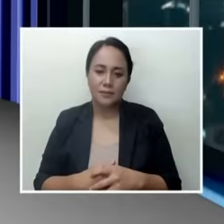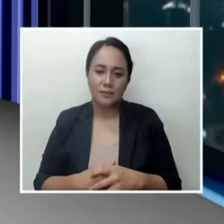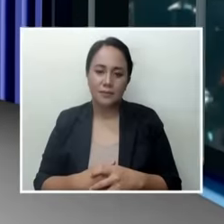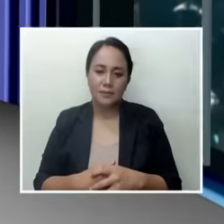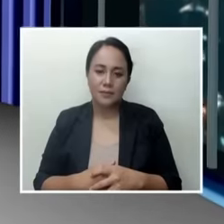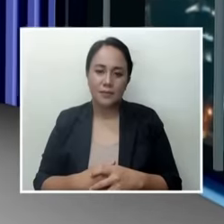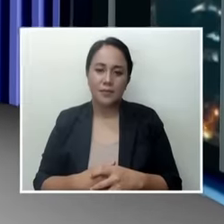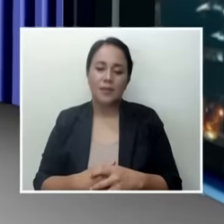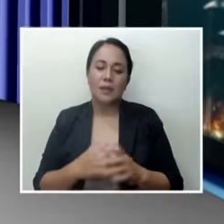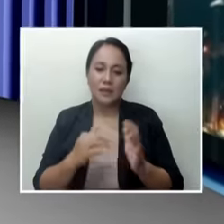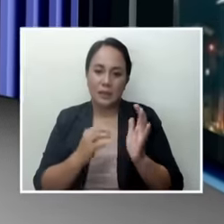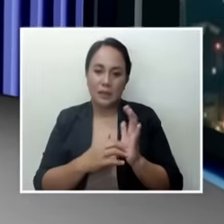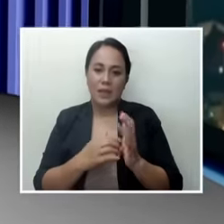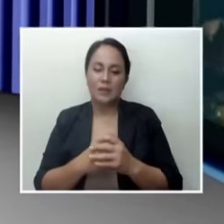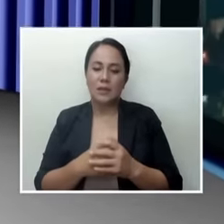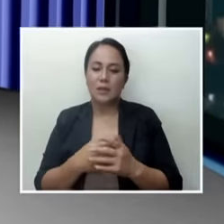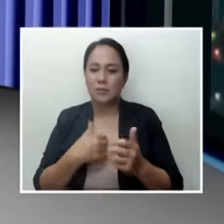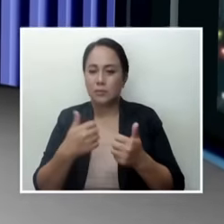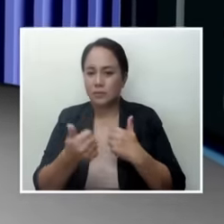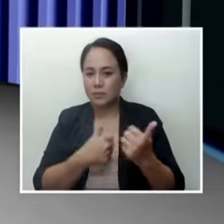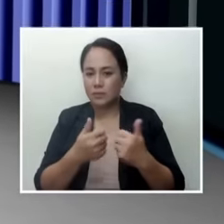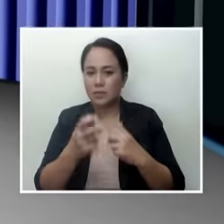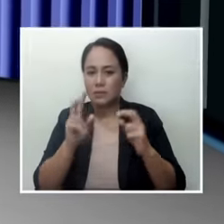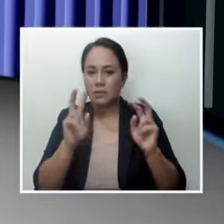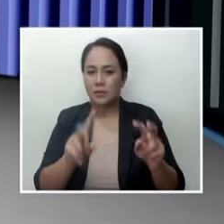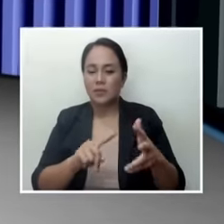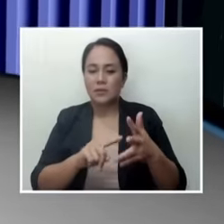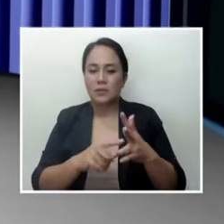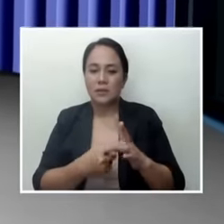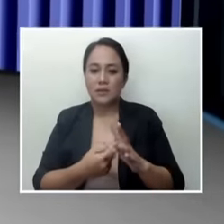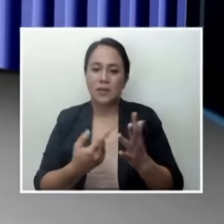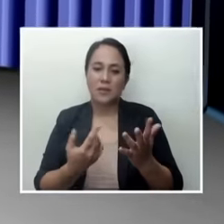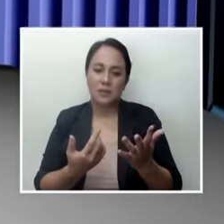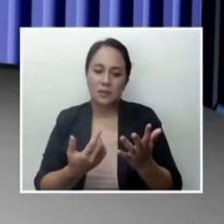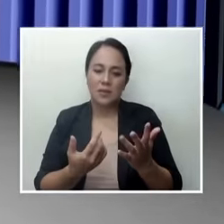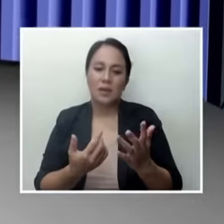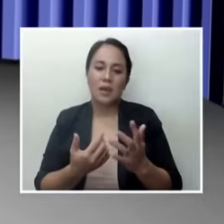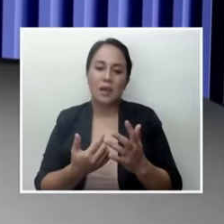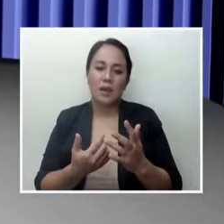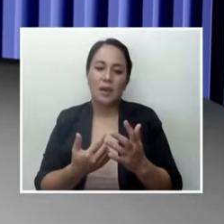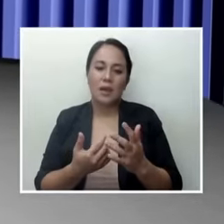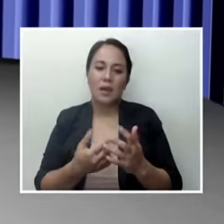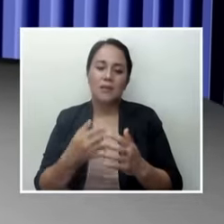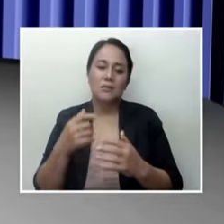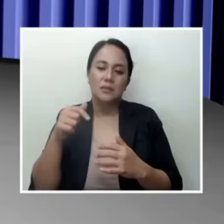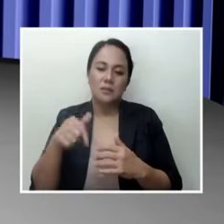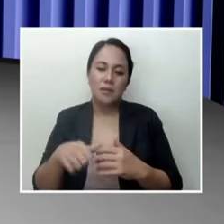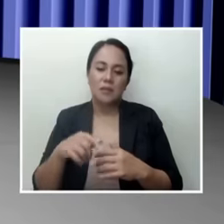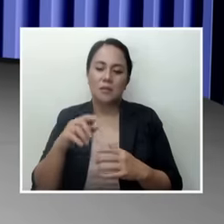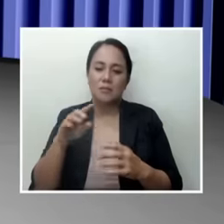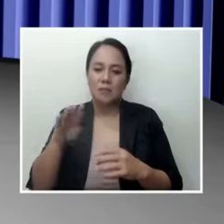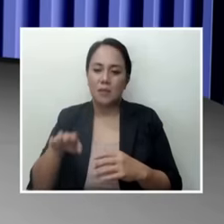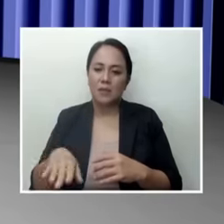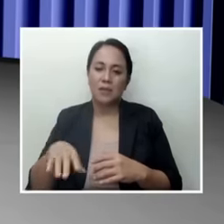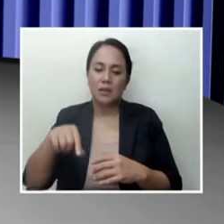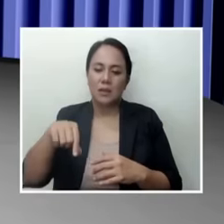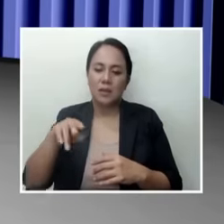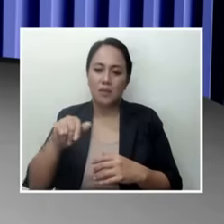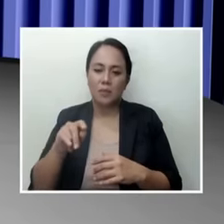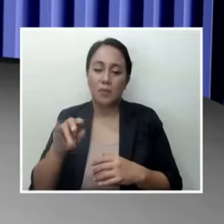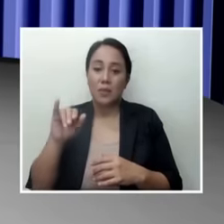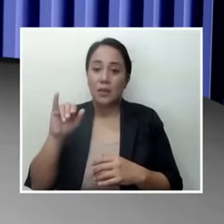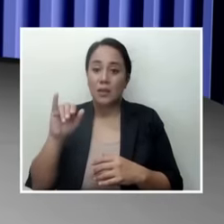Isa na naman matinding bakbakan ang mapapanood simula ngayong gabi sa Batang Quiapo. Nagkwento rin si Ivana Alawi kung paano